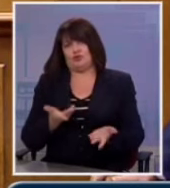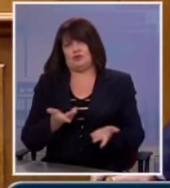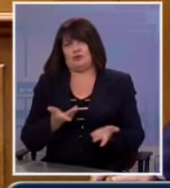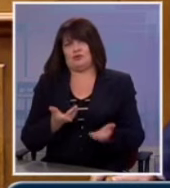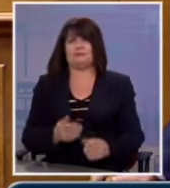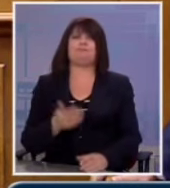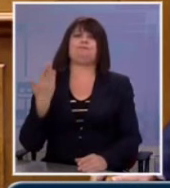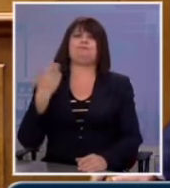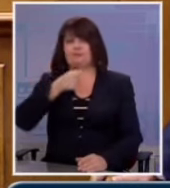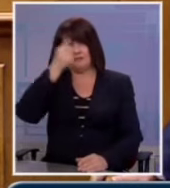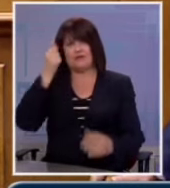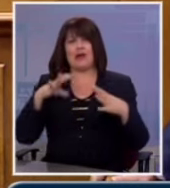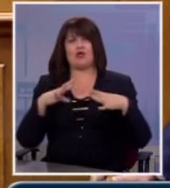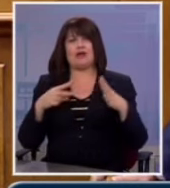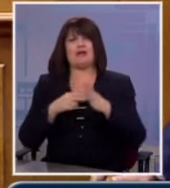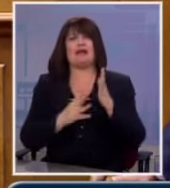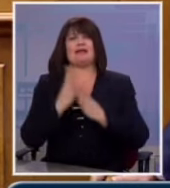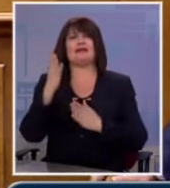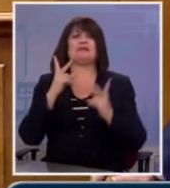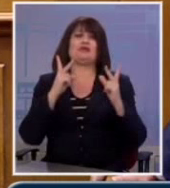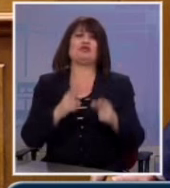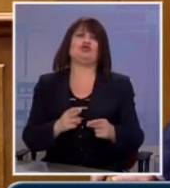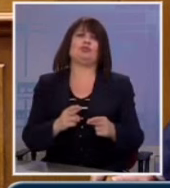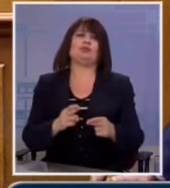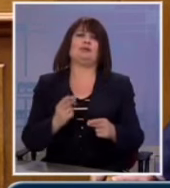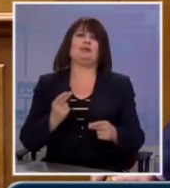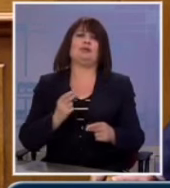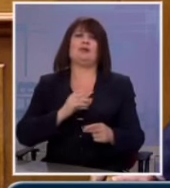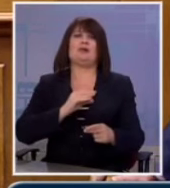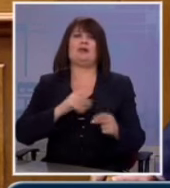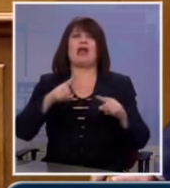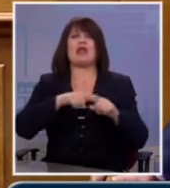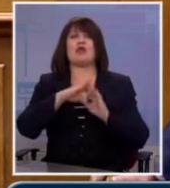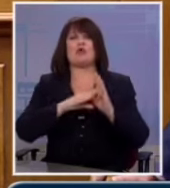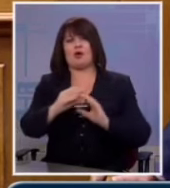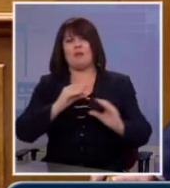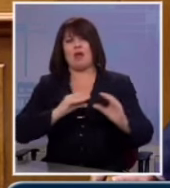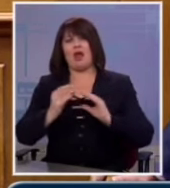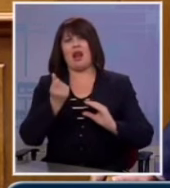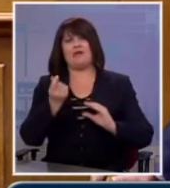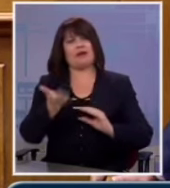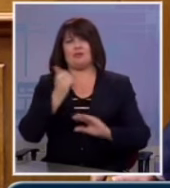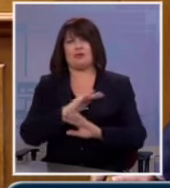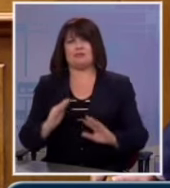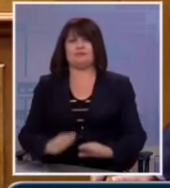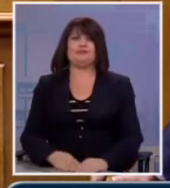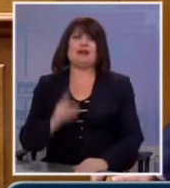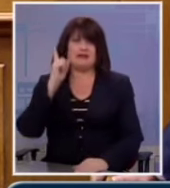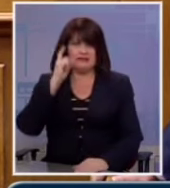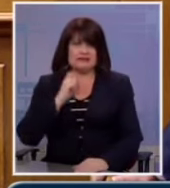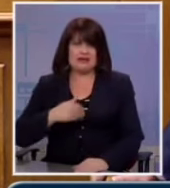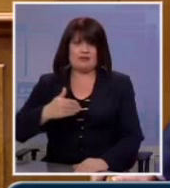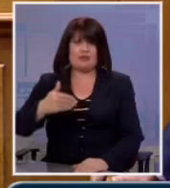Από το προηγούμενο καλοκαίρι, το 2014, δεν εκταμιεύει χρήματα για το ελληνικό πρόγραμμα, διότι γνωρίζει ότι δεν υπάρχει